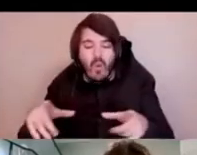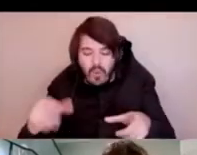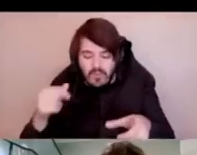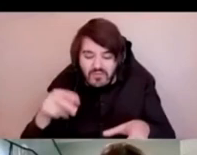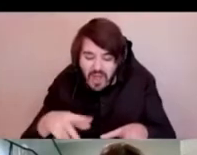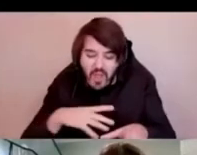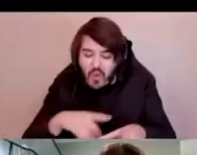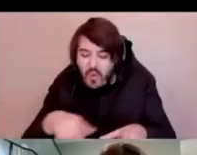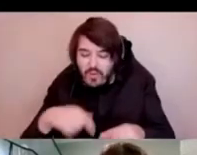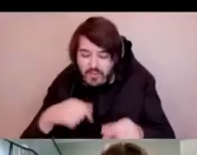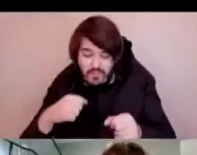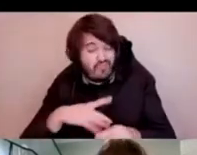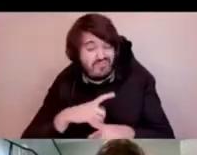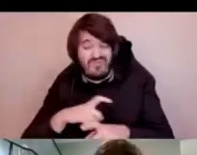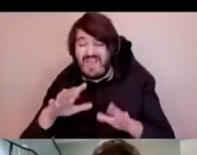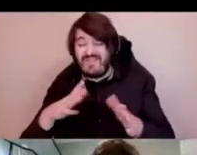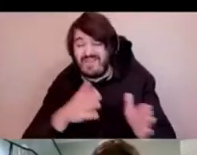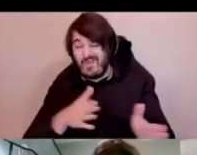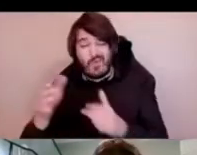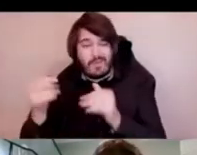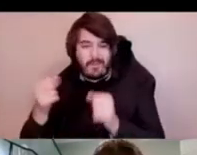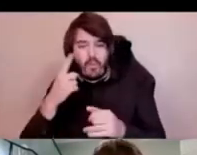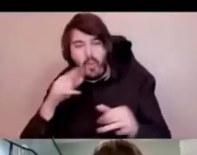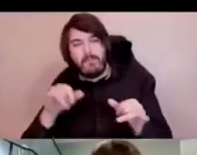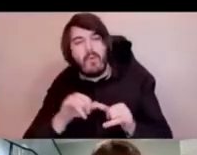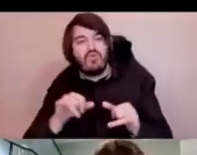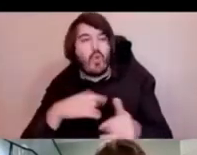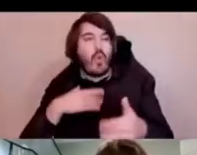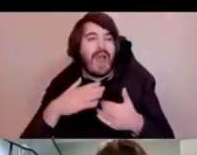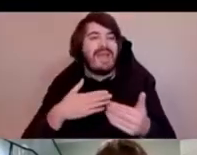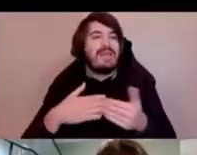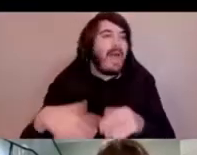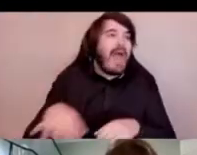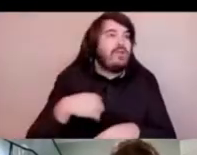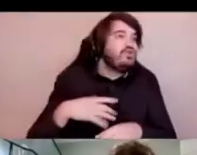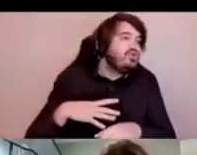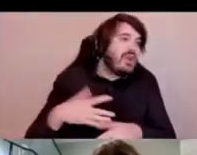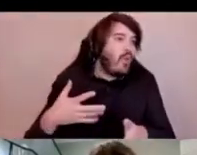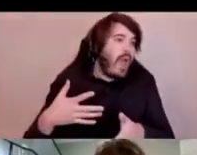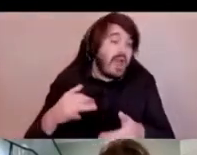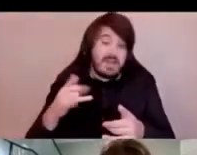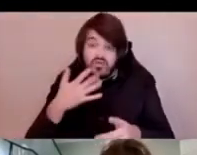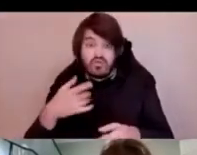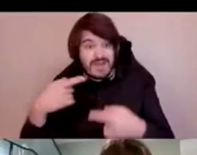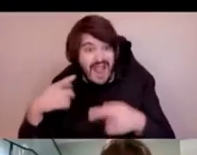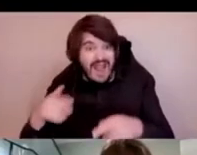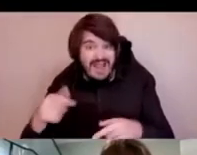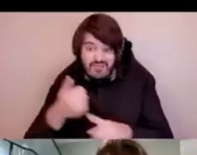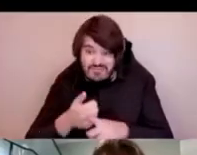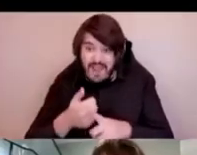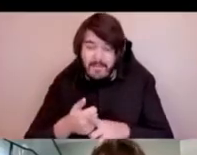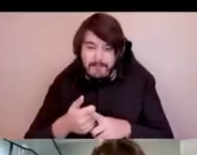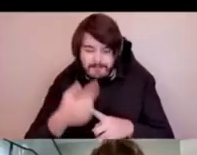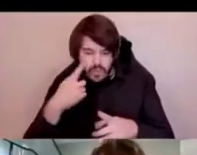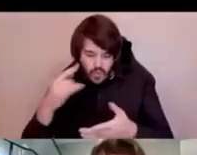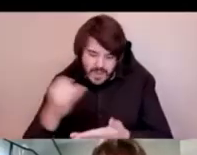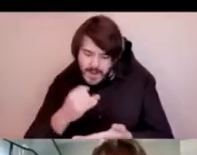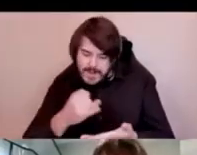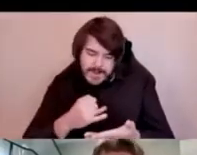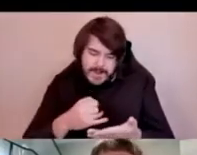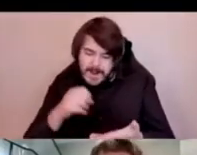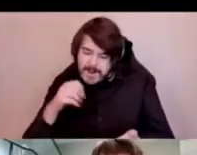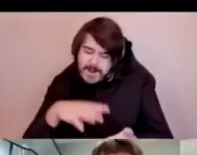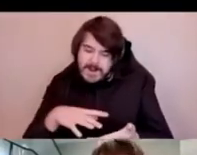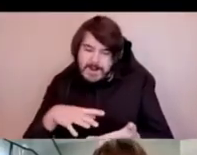être. Donc, il y a différentes façons qu'on peut mesurer l'espace qu'on a. Si vous voulez vraiment y aller, puis vous aider dans vos dessins et vos